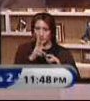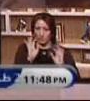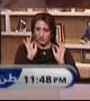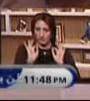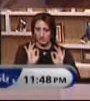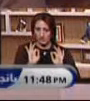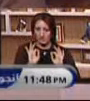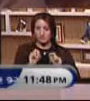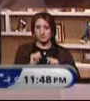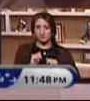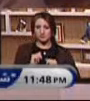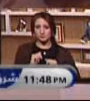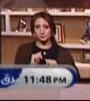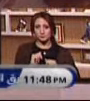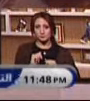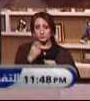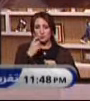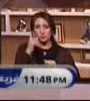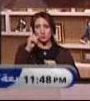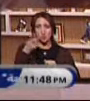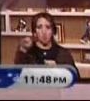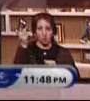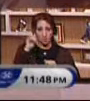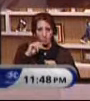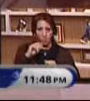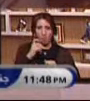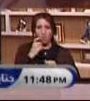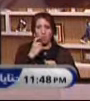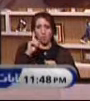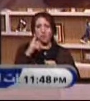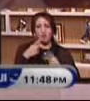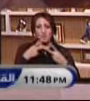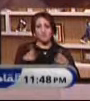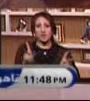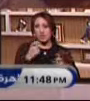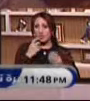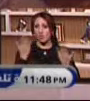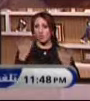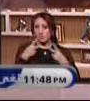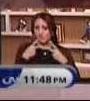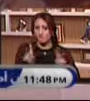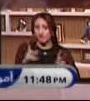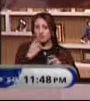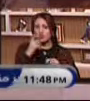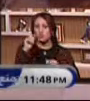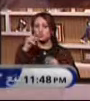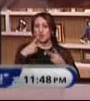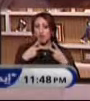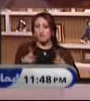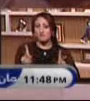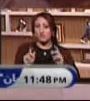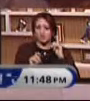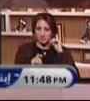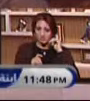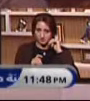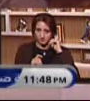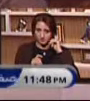هذا أبدا؟ ده بالعكس، إن شاء الله بكرة ربنا سبحانه هيفرجها، طب بكرة يمكن إيه إن لم تفرج؟ يبقى تأتي